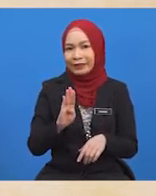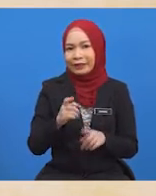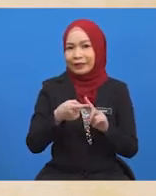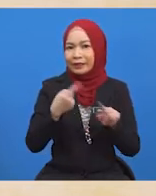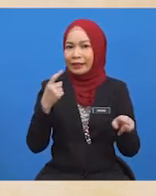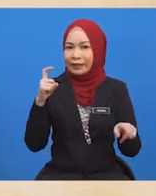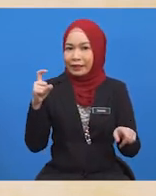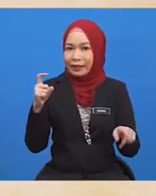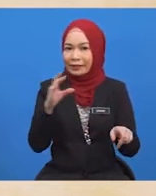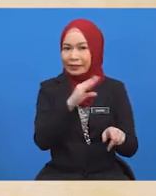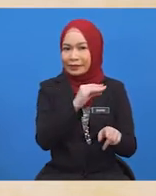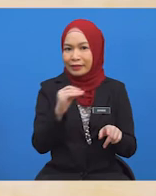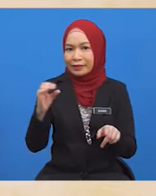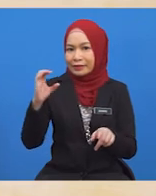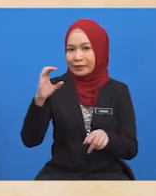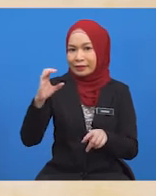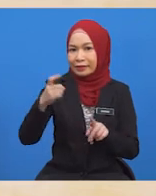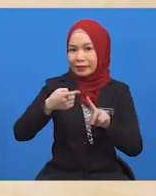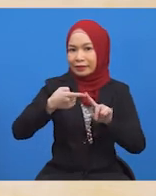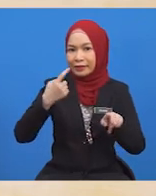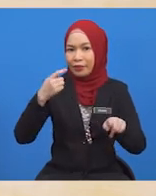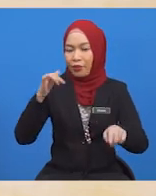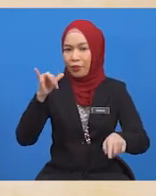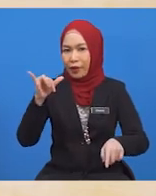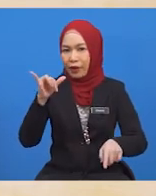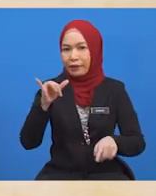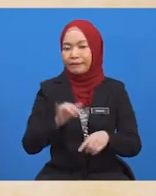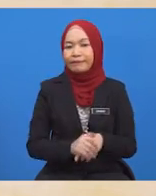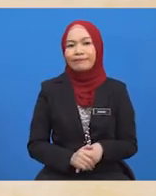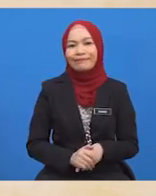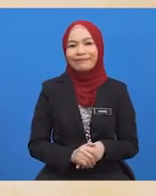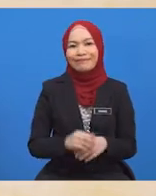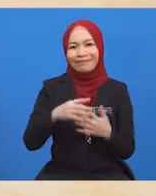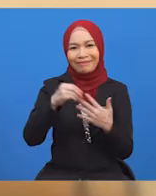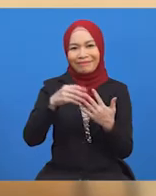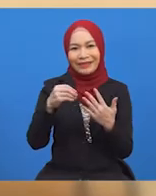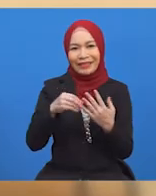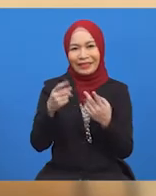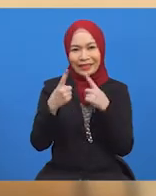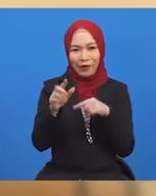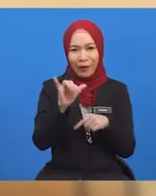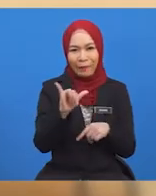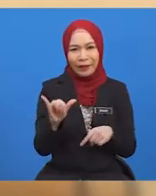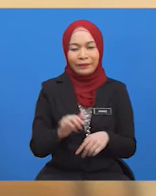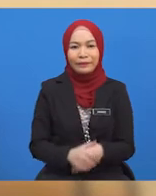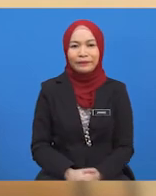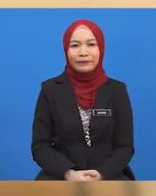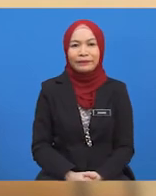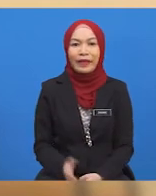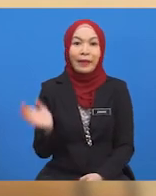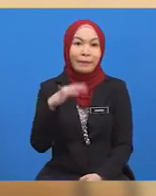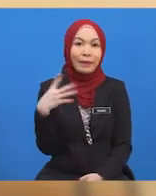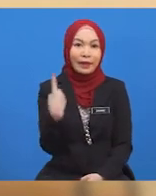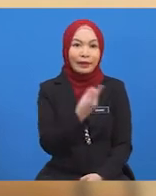satah mencancang sebagaimana dilihat dari arah Y. Baiklah murid-murid, mari